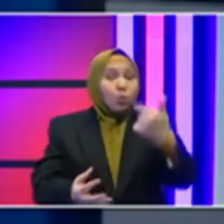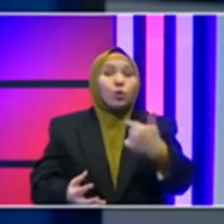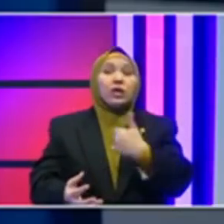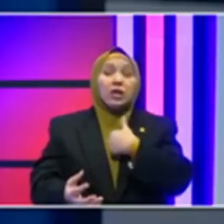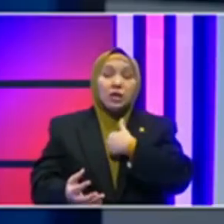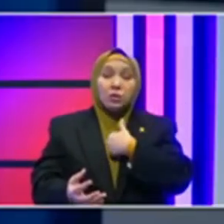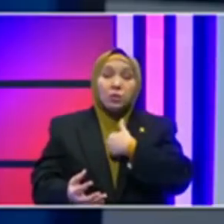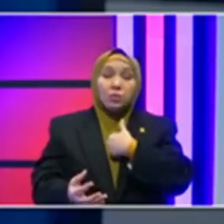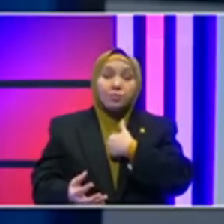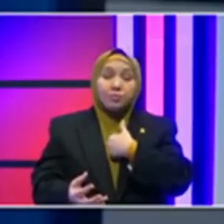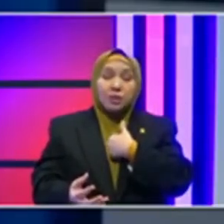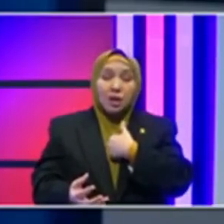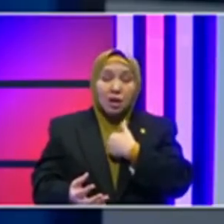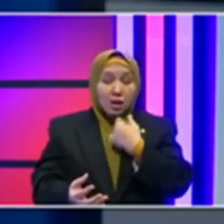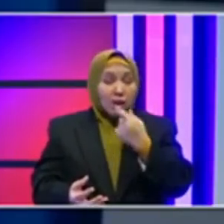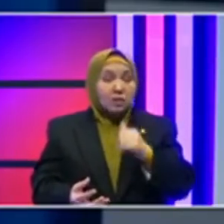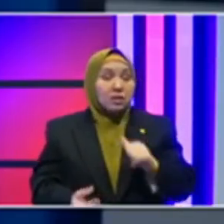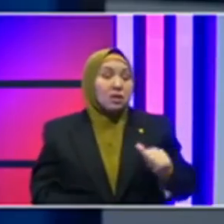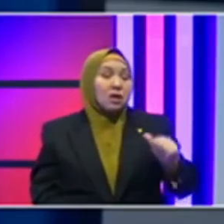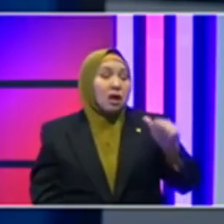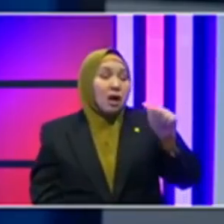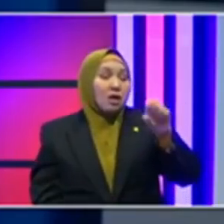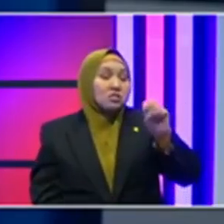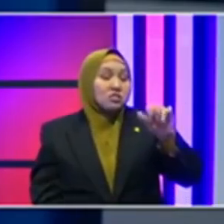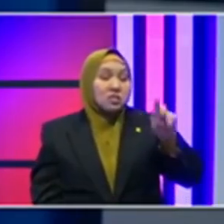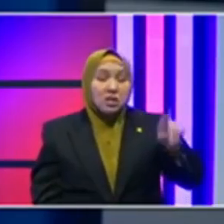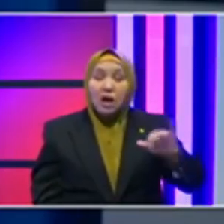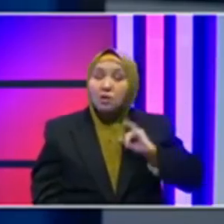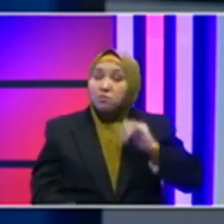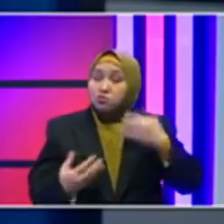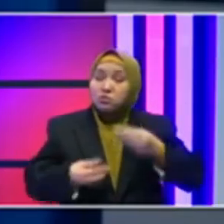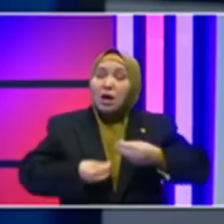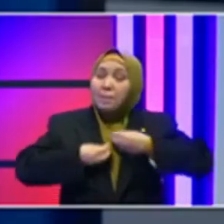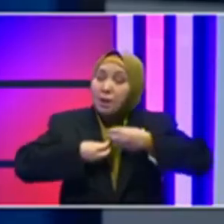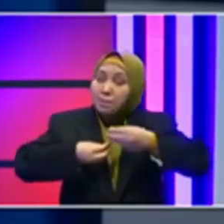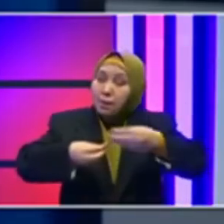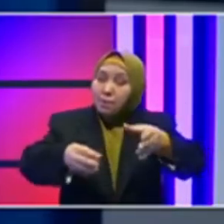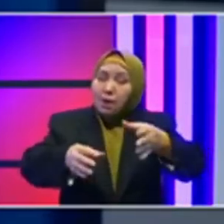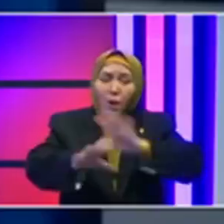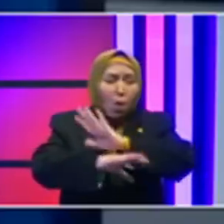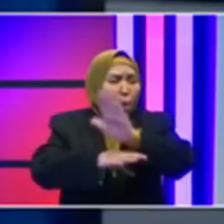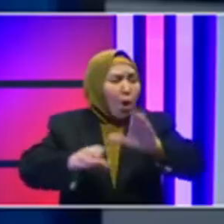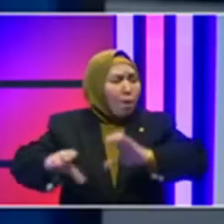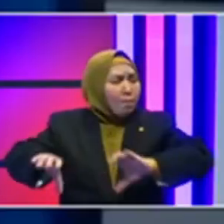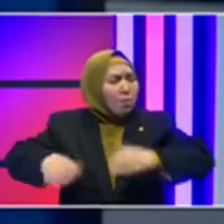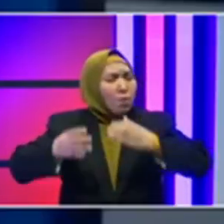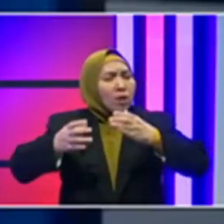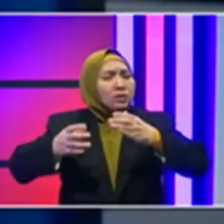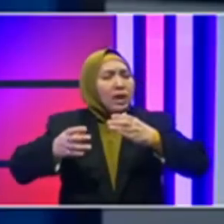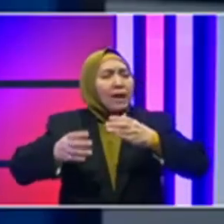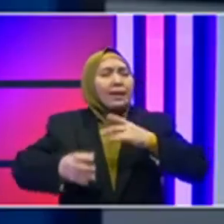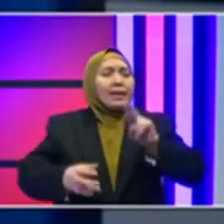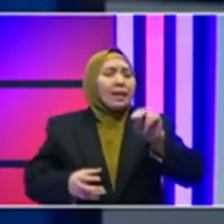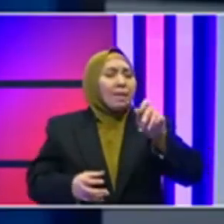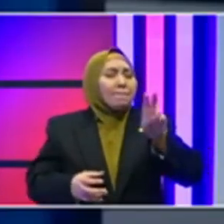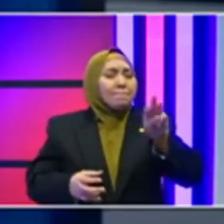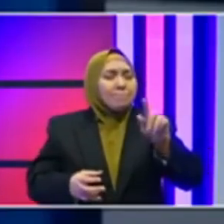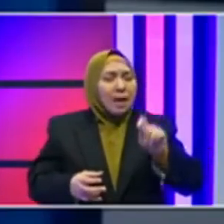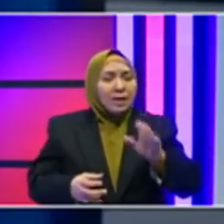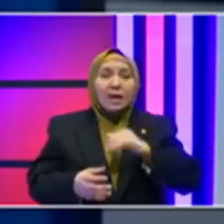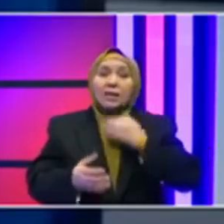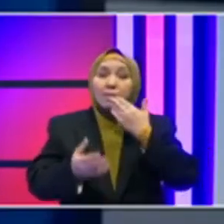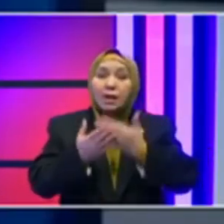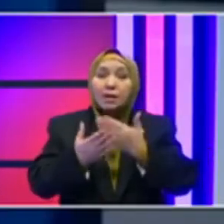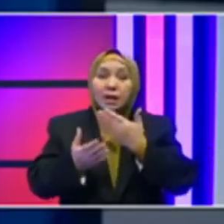kata Aisyah di aku telah mencurahkan segala perbuatan kenikmatan dan